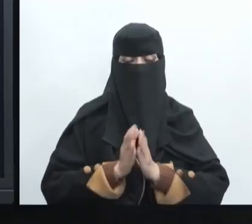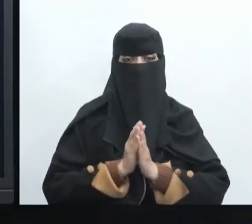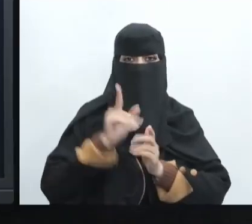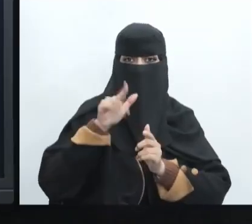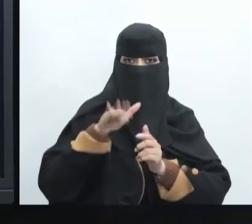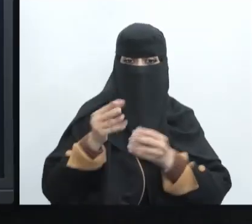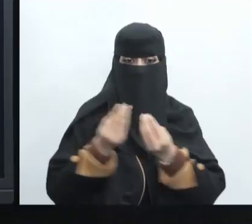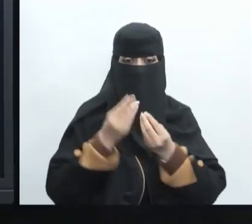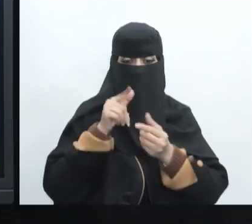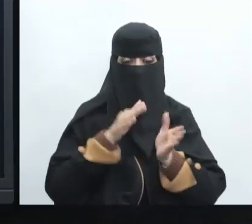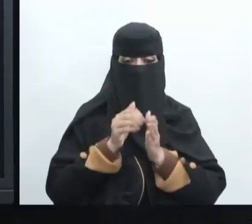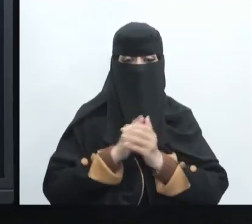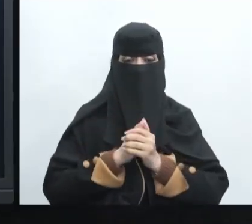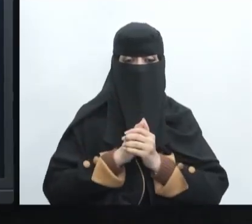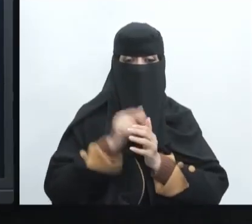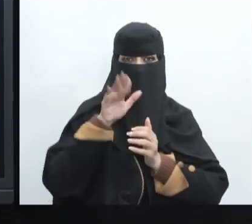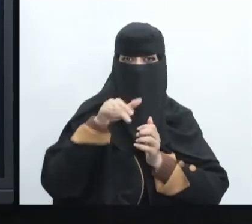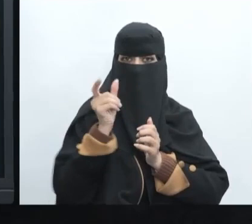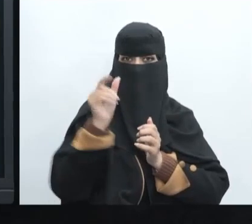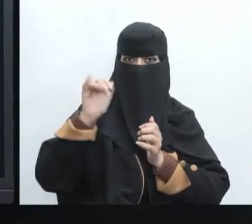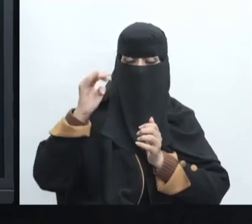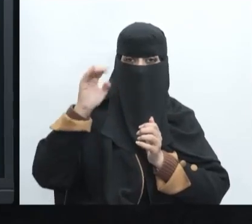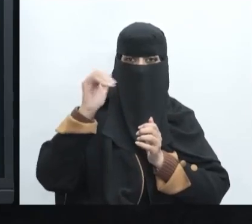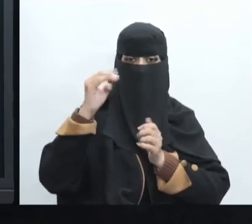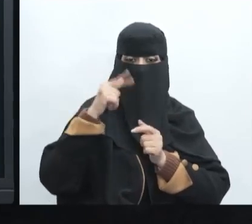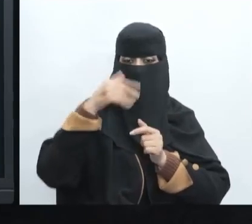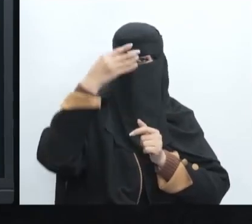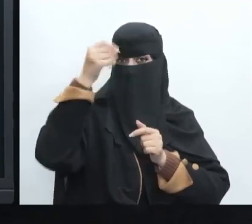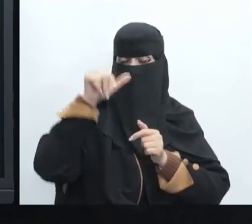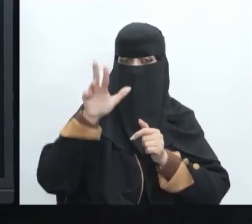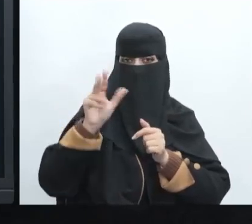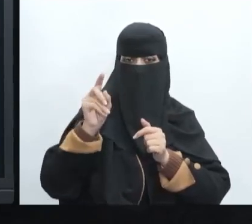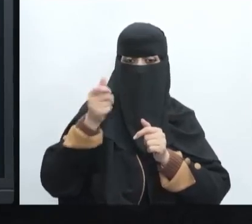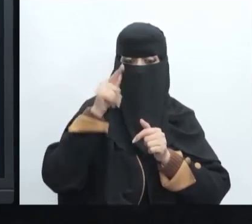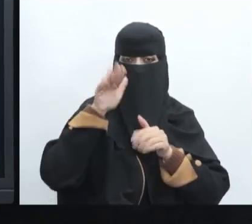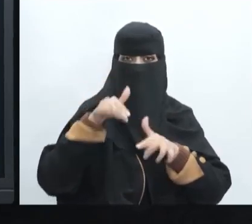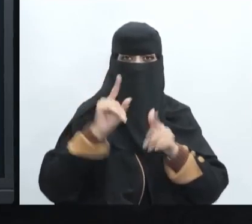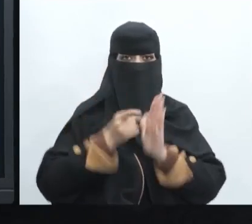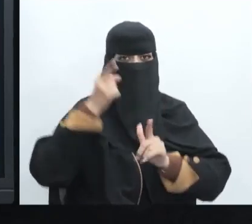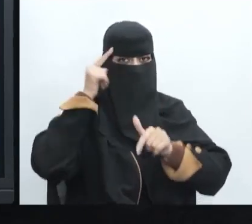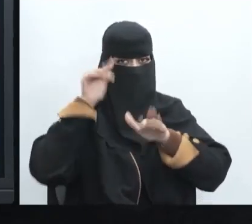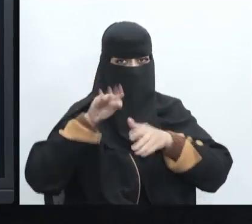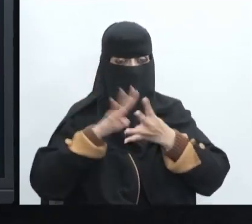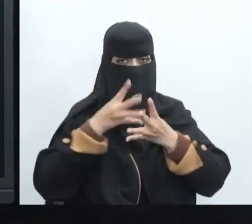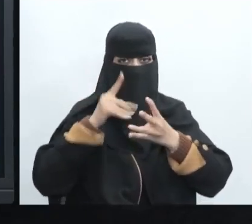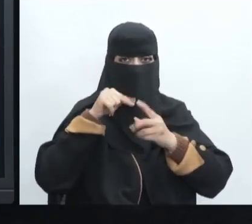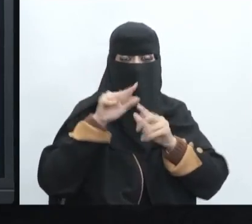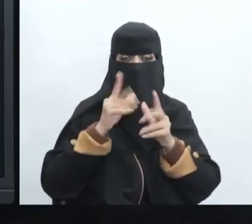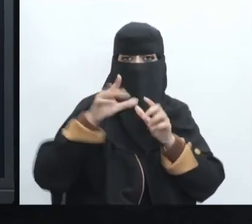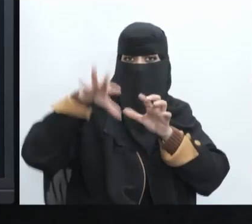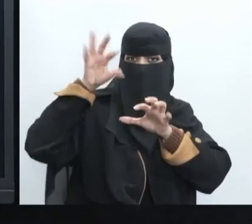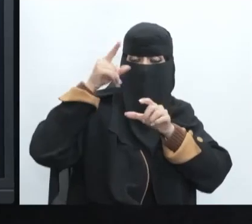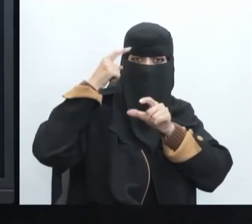اذا ابناء وبنات الطلاب نيجيريا اندونيسيا البانيا سوف نتعرف من خلال هذا الجدول ومن